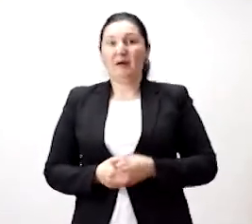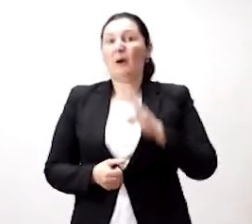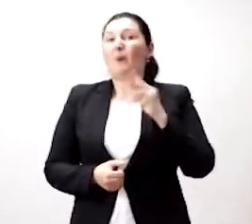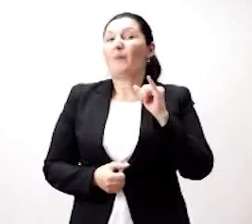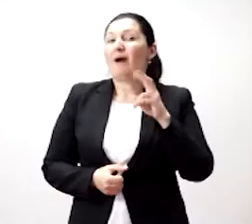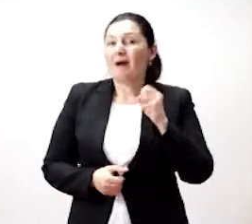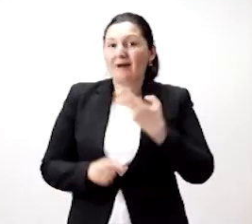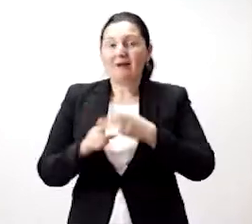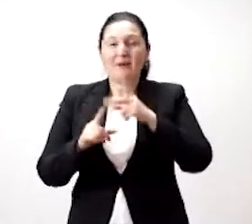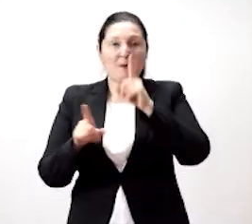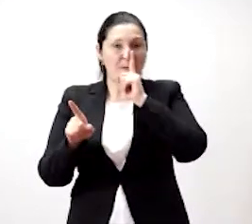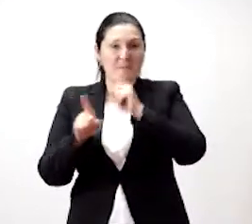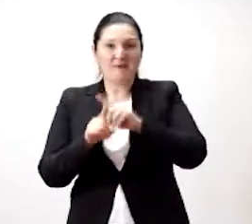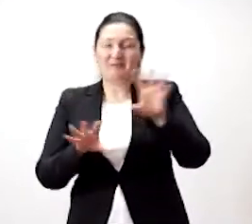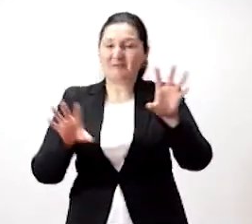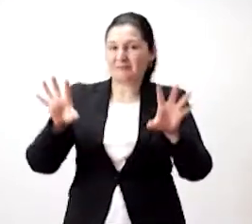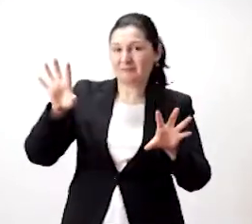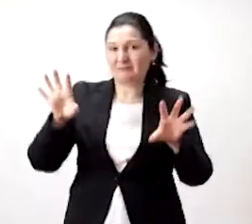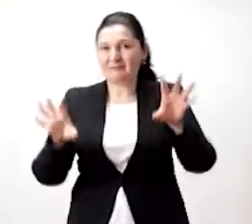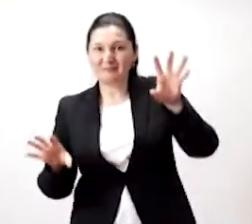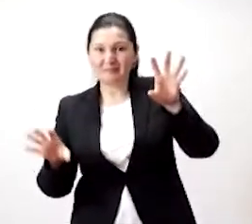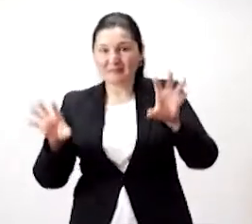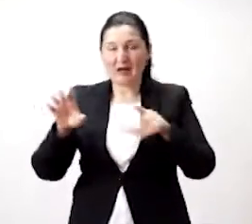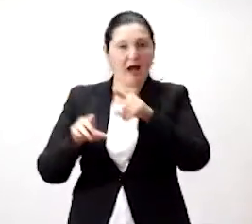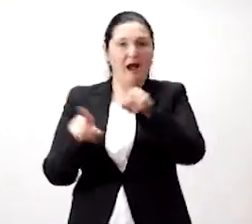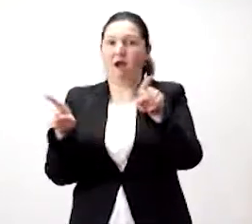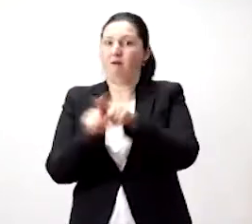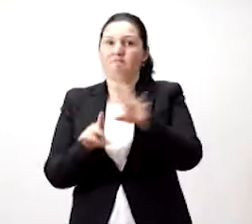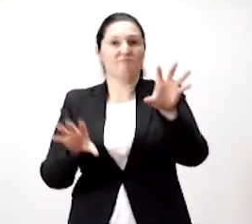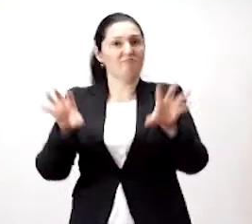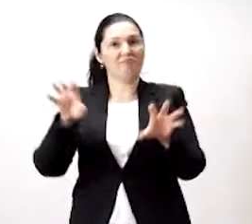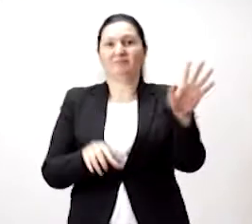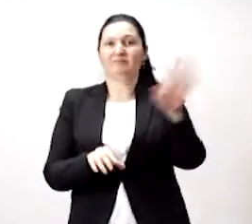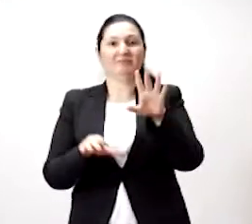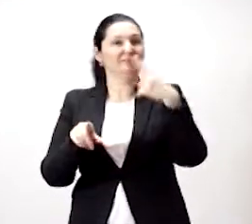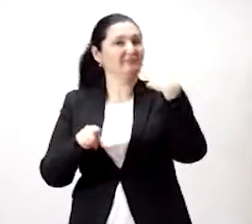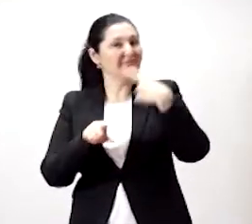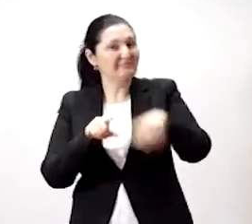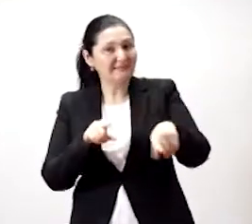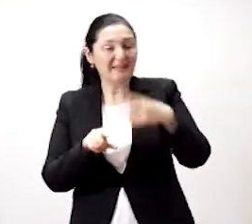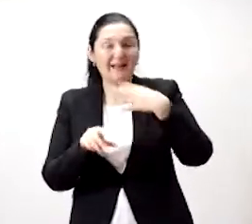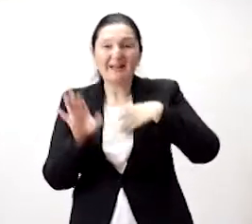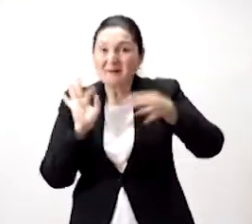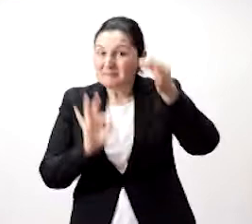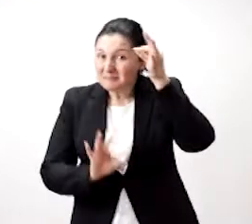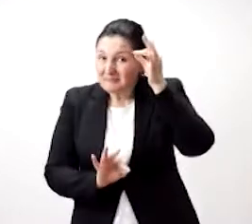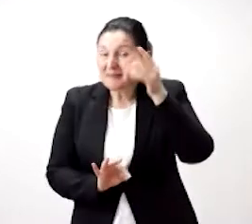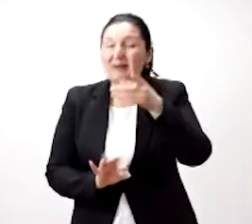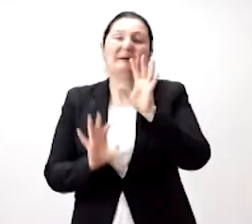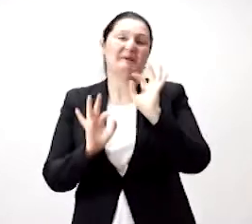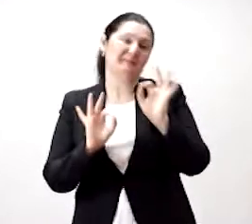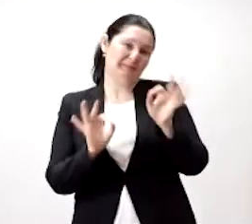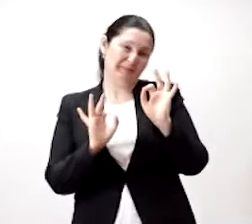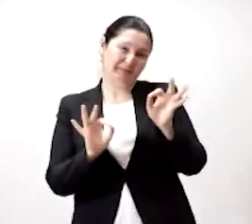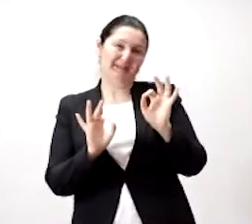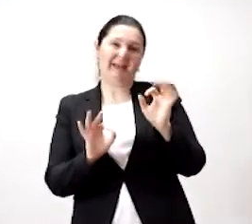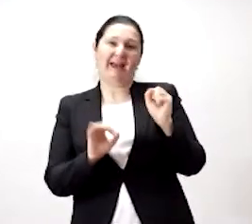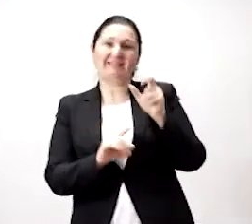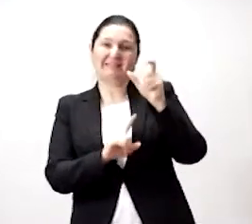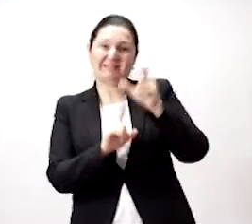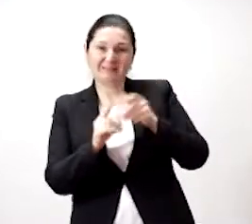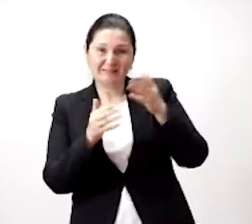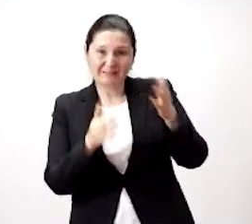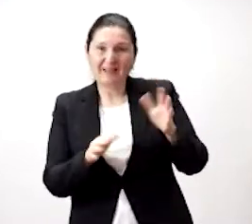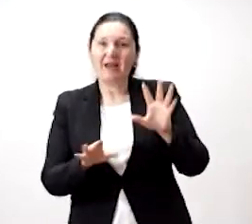با خرس مانند است، ولی اون رو خرس نمیگویم. آنا با یادم اومد. درست عزیز جان،